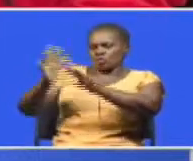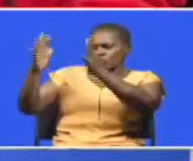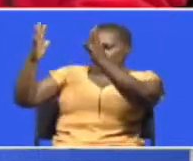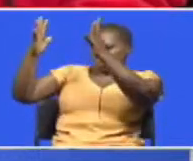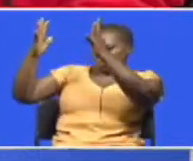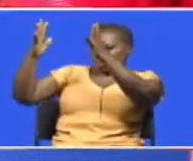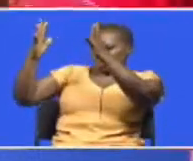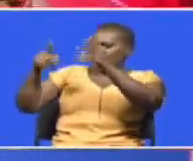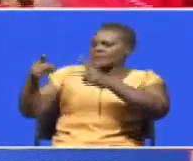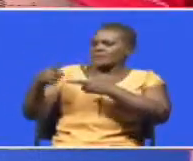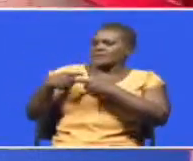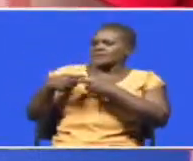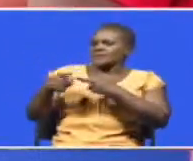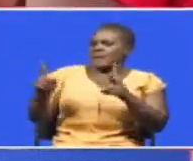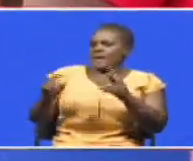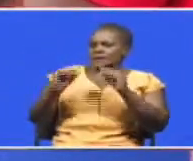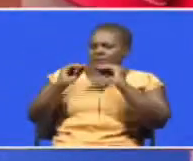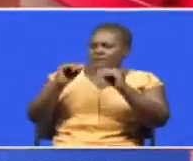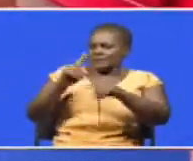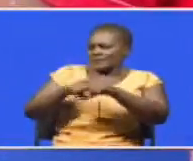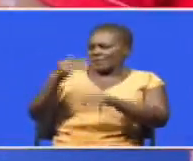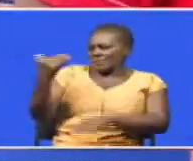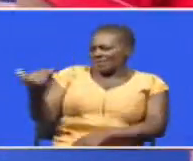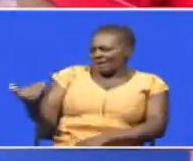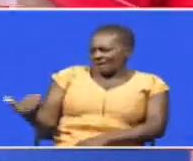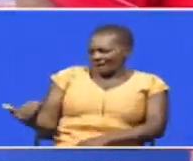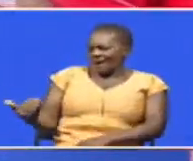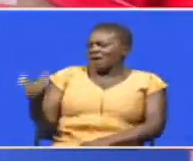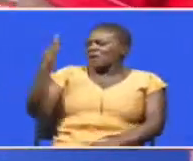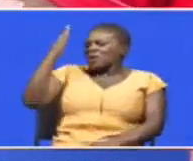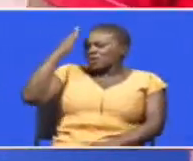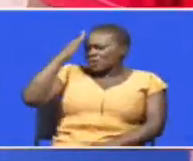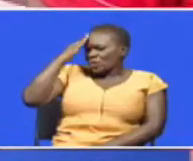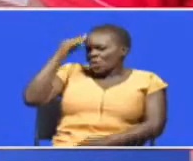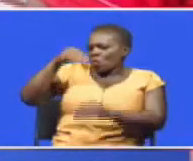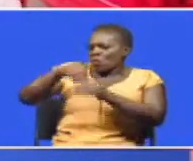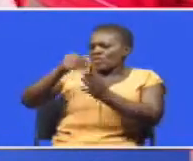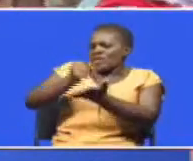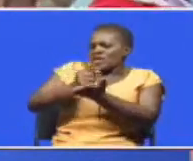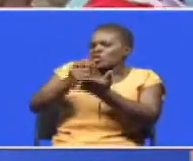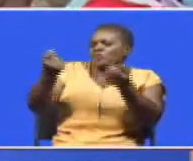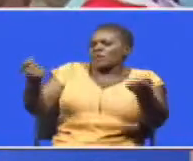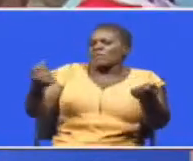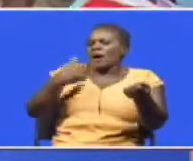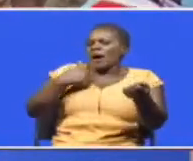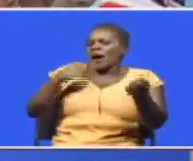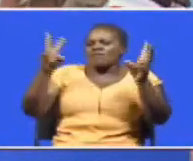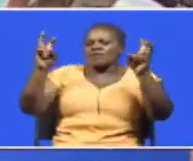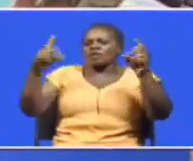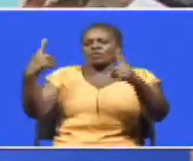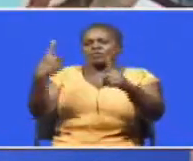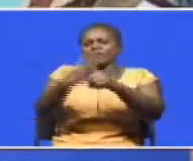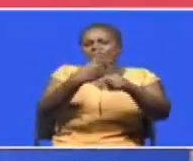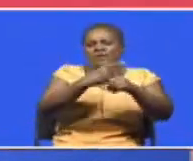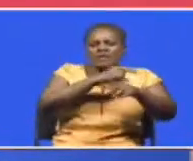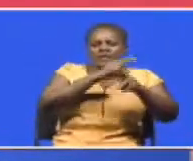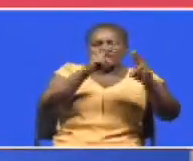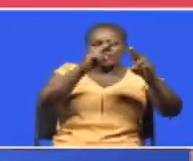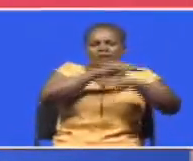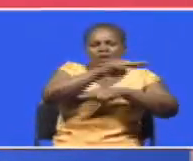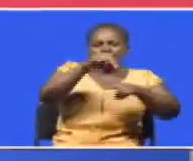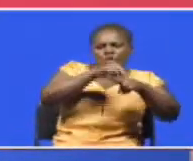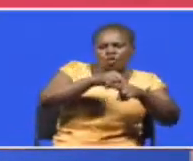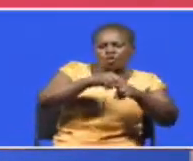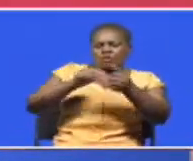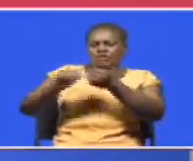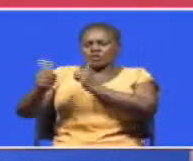sababu wameanza kuwakuza wakiwa wadogo ili wajue kwamba ndani ya gazeti kuna mambo mengi, kuna maswali, kuna taarifa za kitaifa, kuna taarifa